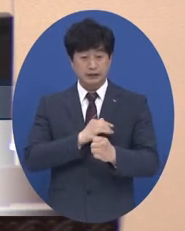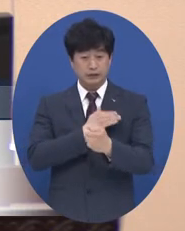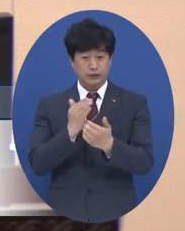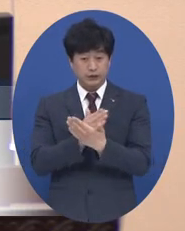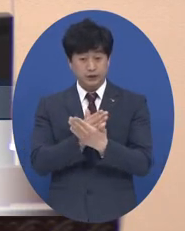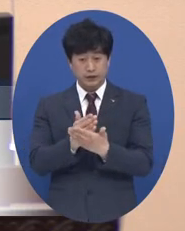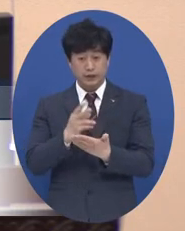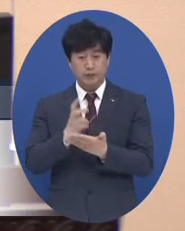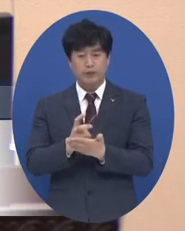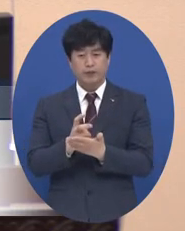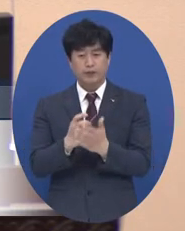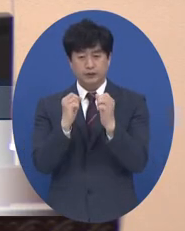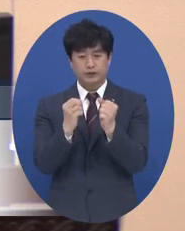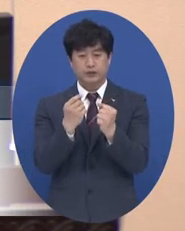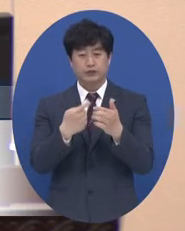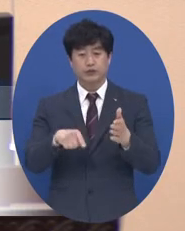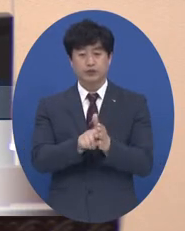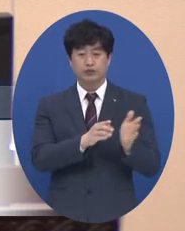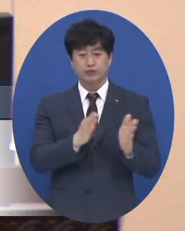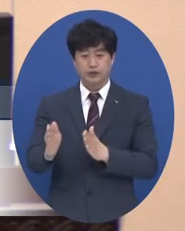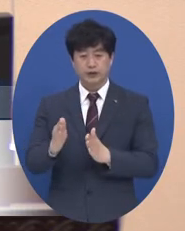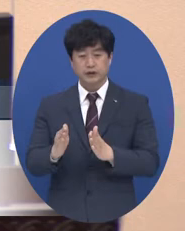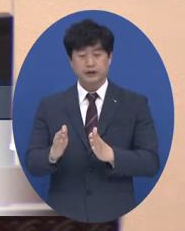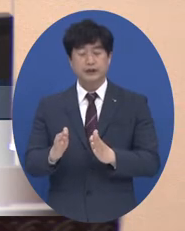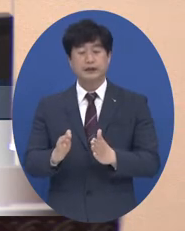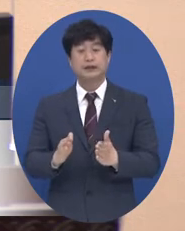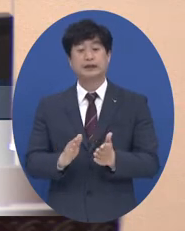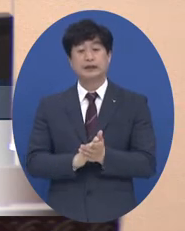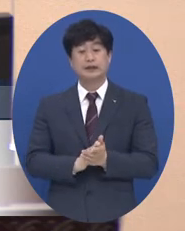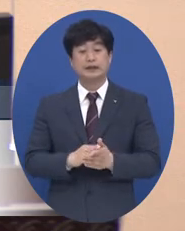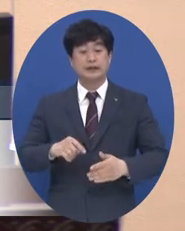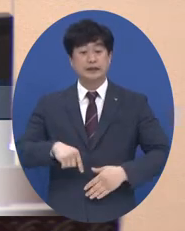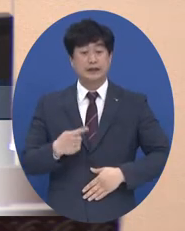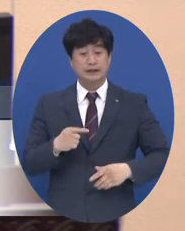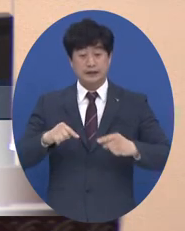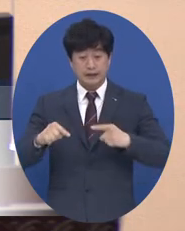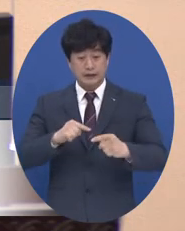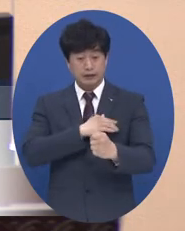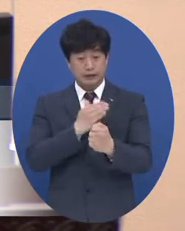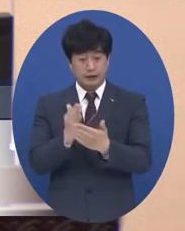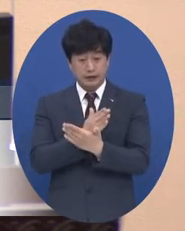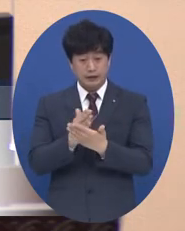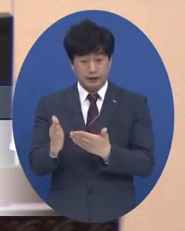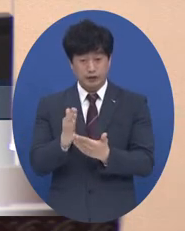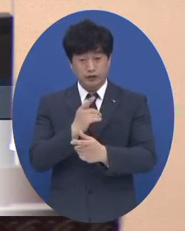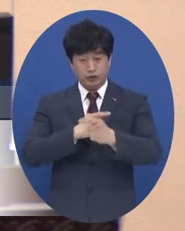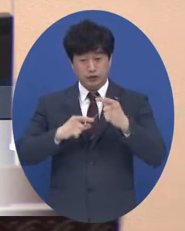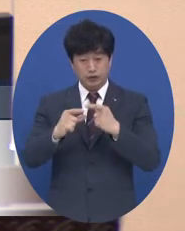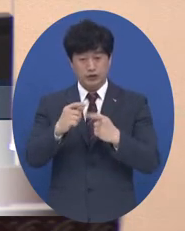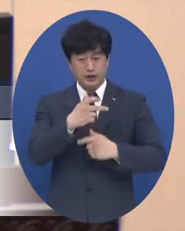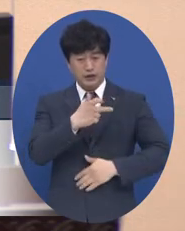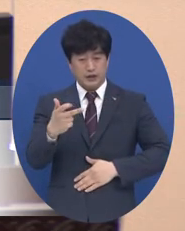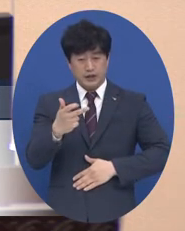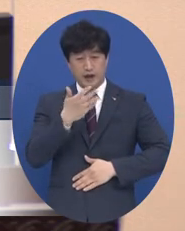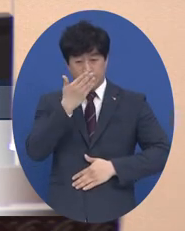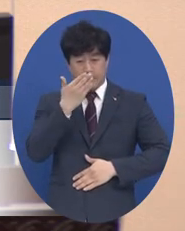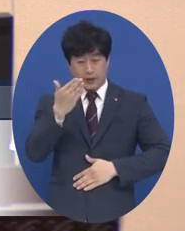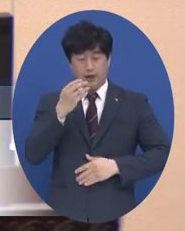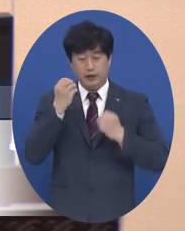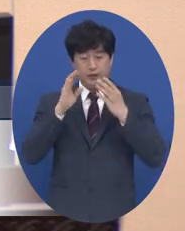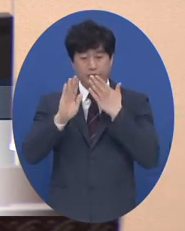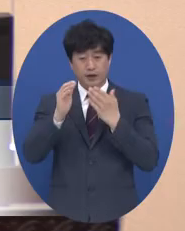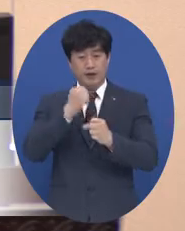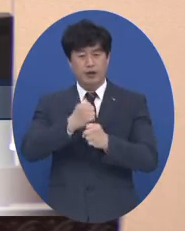자리잡을 수 있도록 준비 해 자치구 인권이 만드는 더 큰 가능성 으로 새로운 미래를 만들 며 우리나라